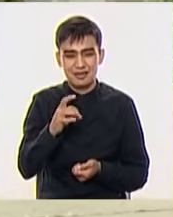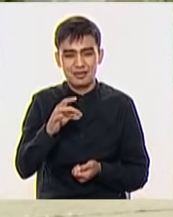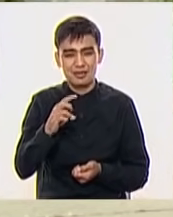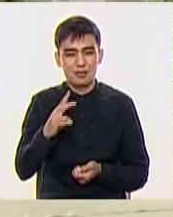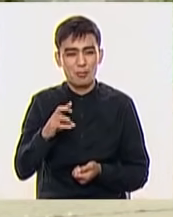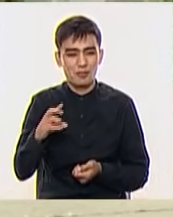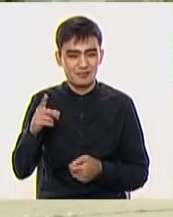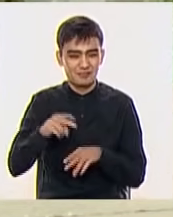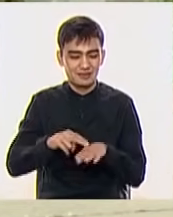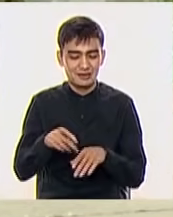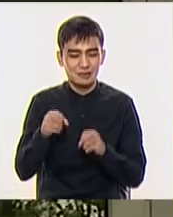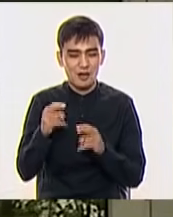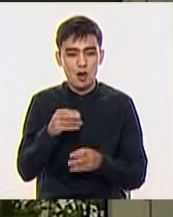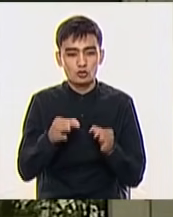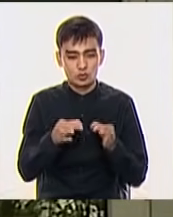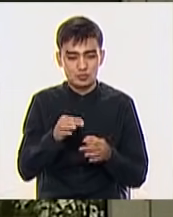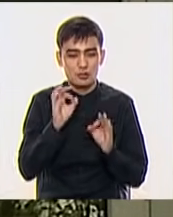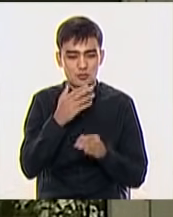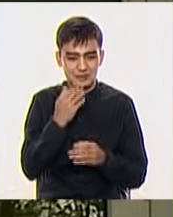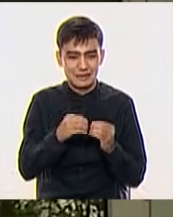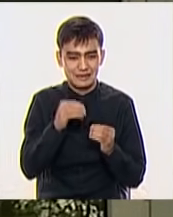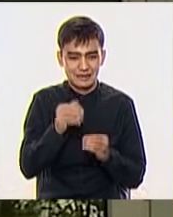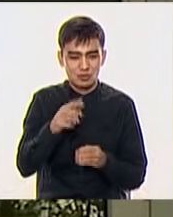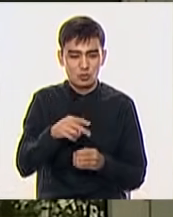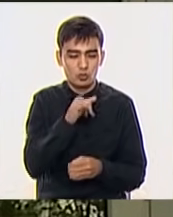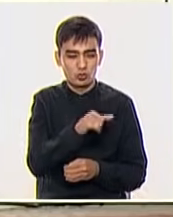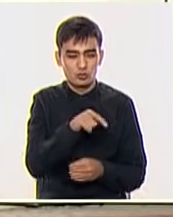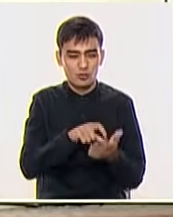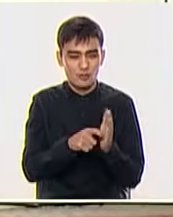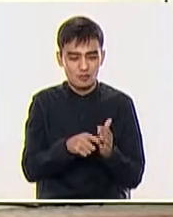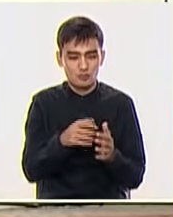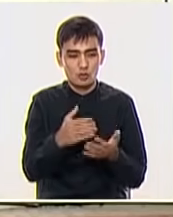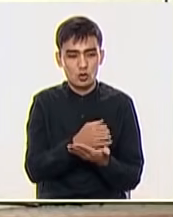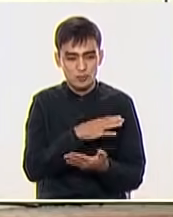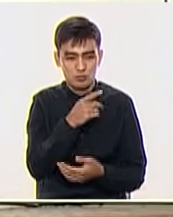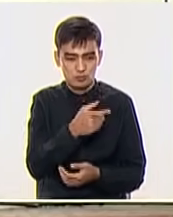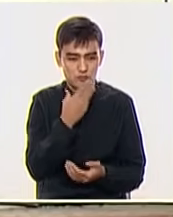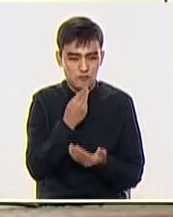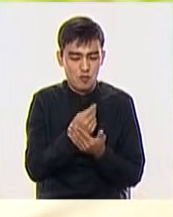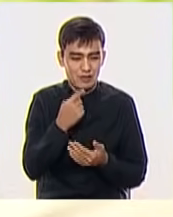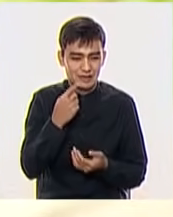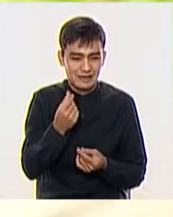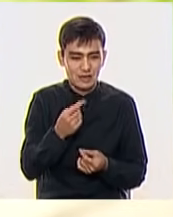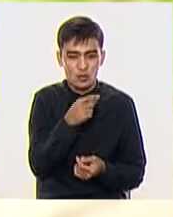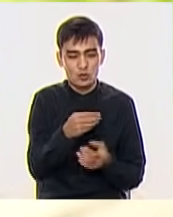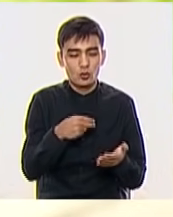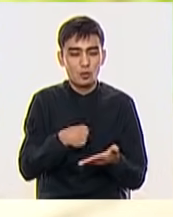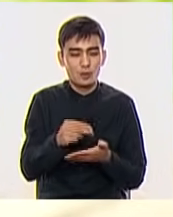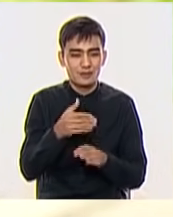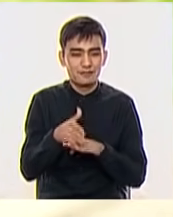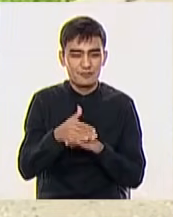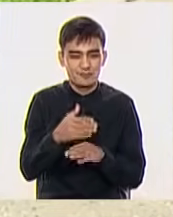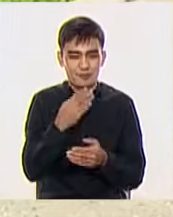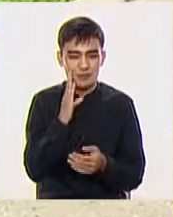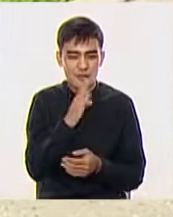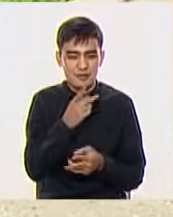Судья не отрицает, что в момент обыска у нее нашли 10 тысяч долларов. Говорит, что это ее собственные деньги, на которые планировала купить в ипотеку жилье